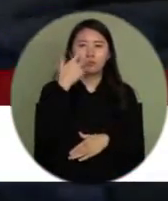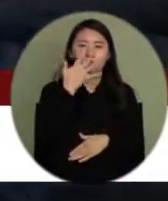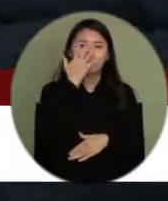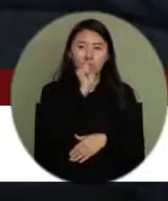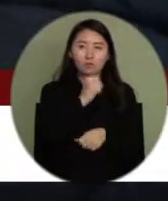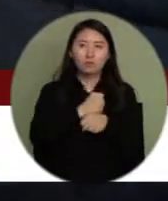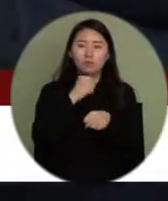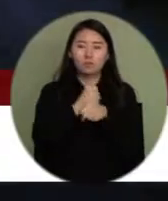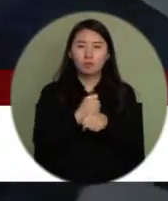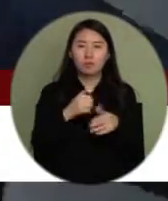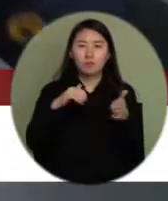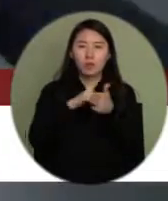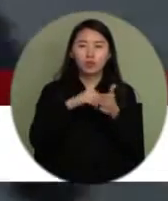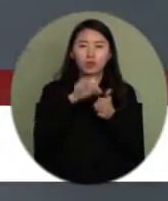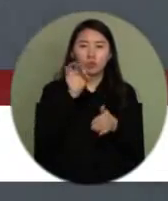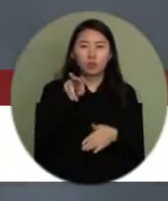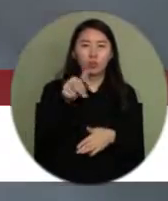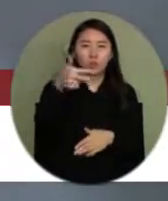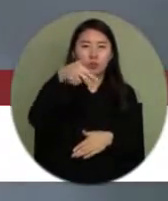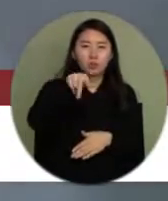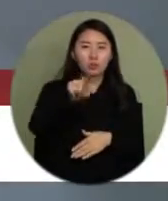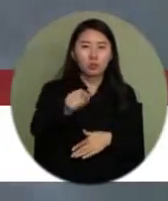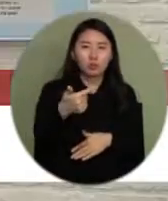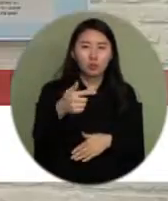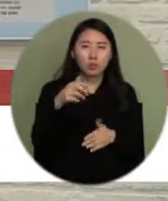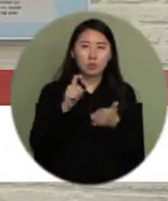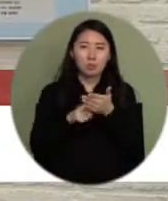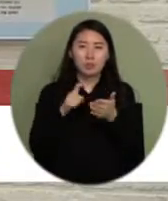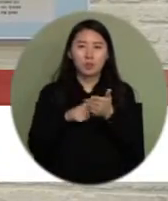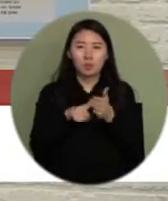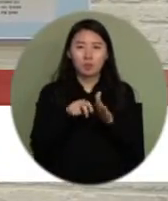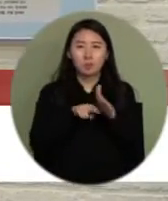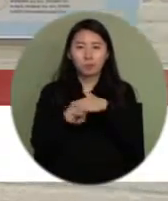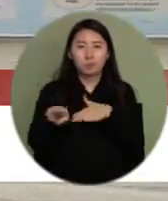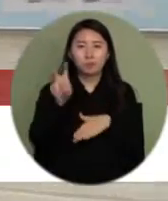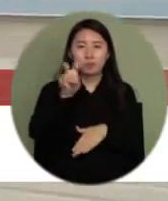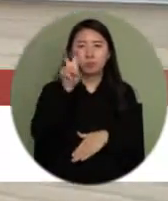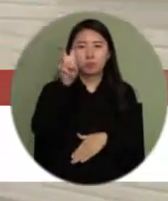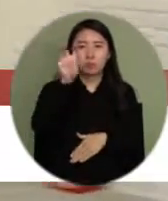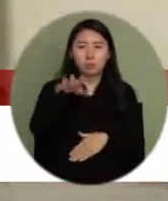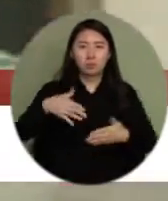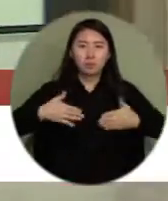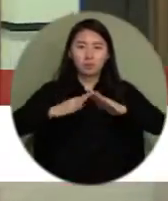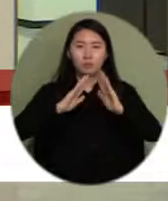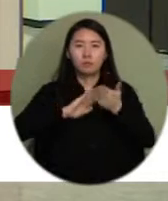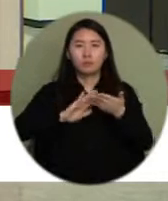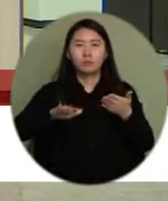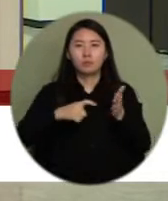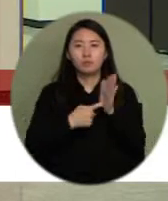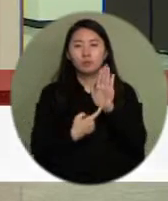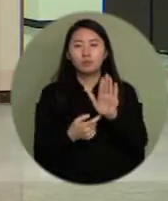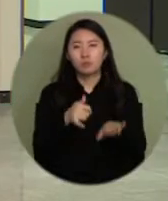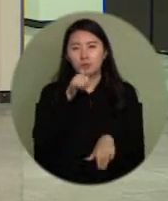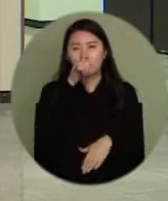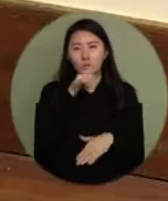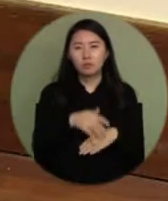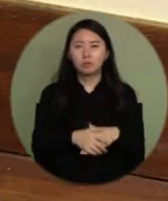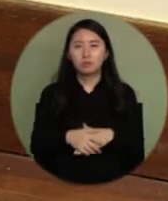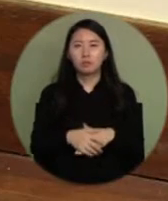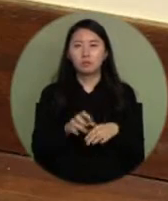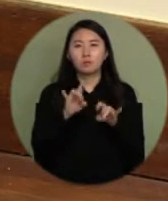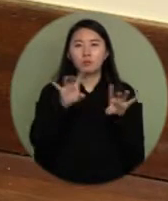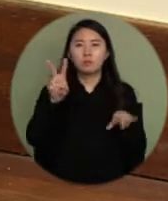투입해 파주, 연천 등 접경 지역에 비상대피시설 22곳을 설치하겠다고 밝혔습니다.